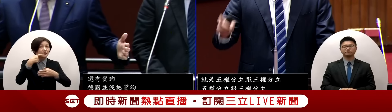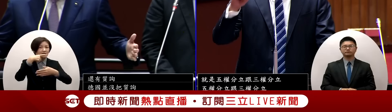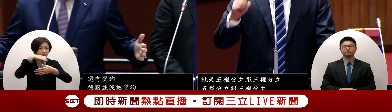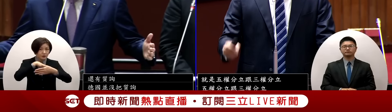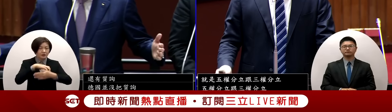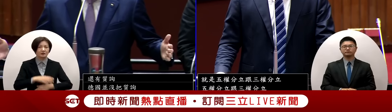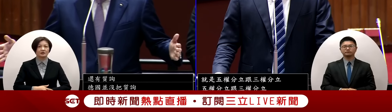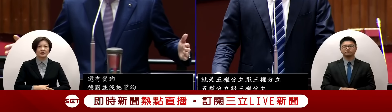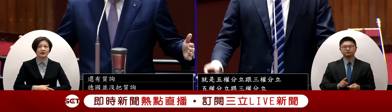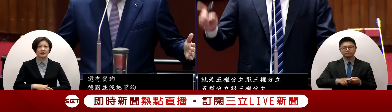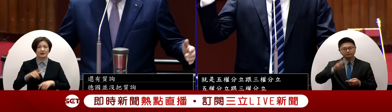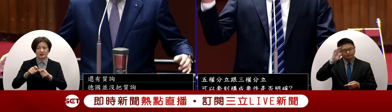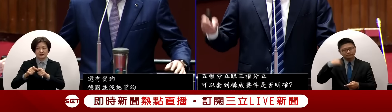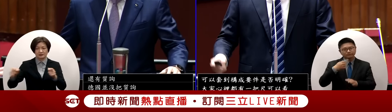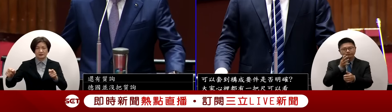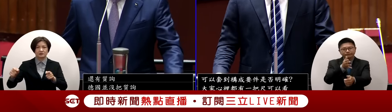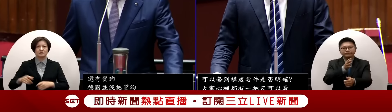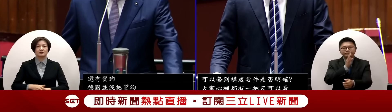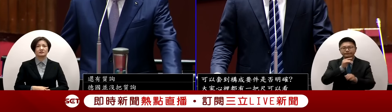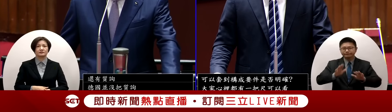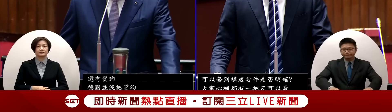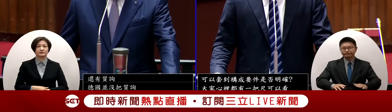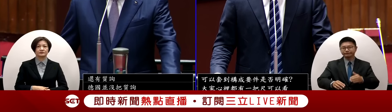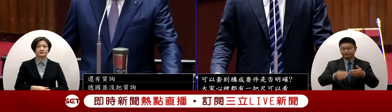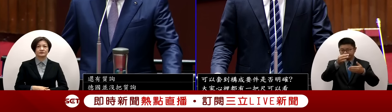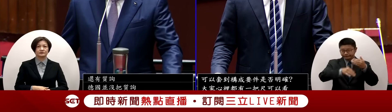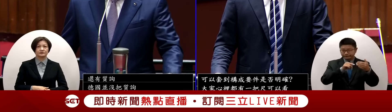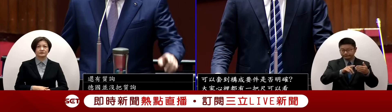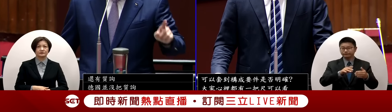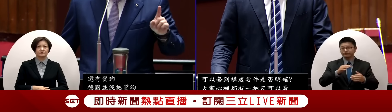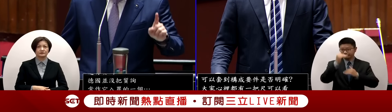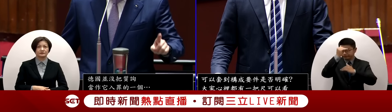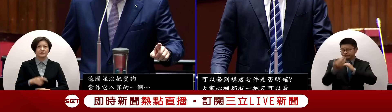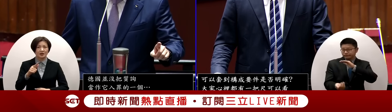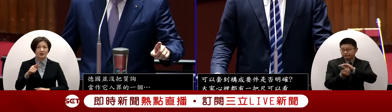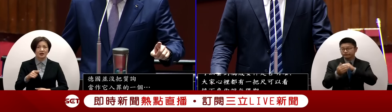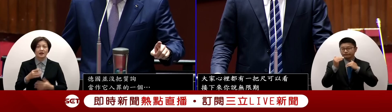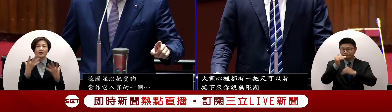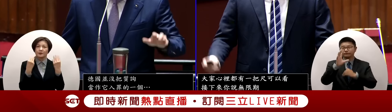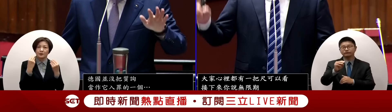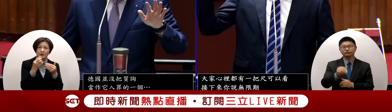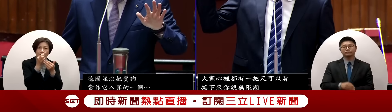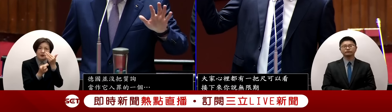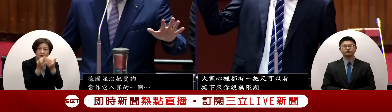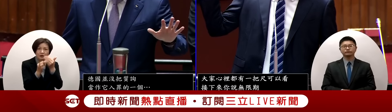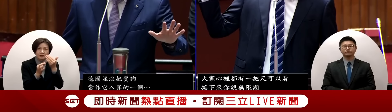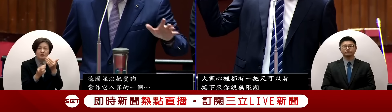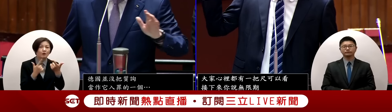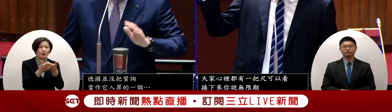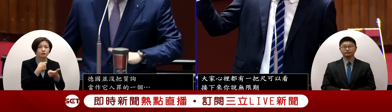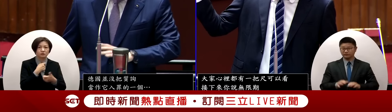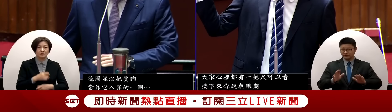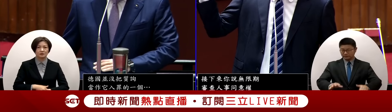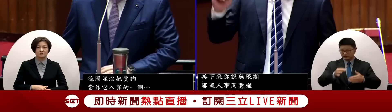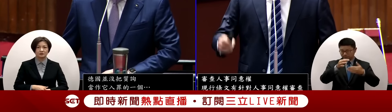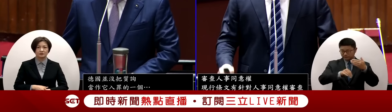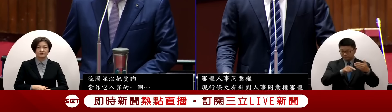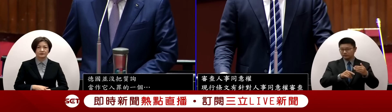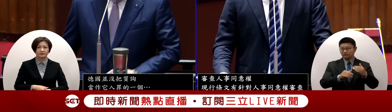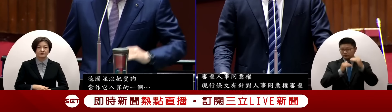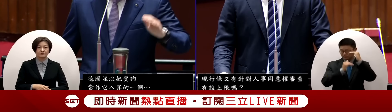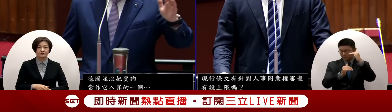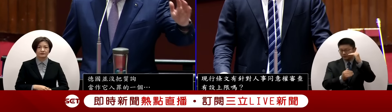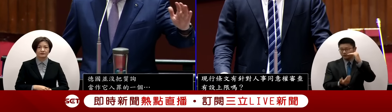固定拉长。 而且我的问题是我们现行条文有设上限吗？ 所以要符合比例原则。你既然 我们现行的条文有没有设上